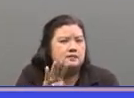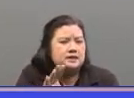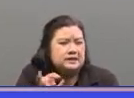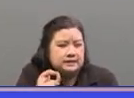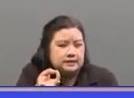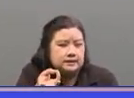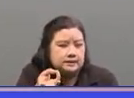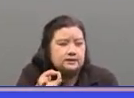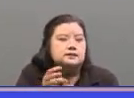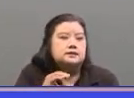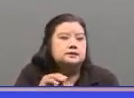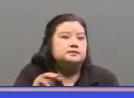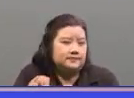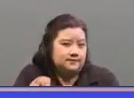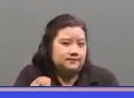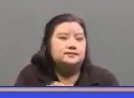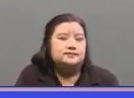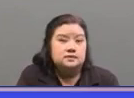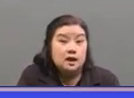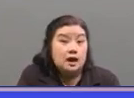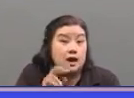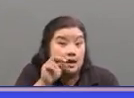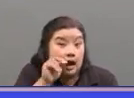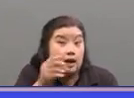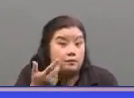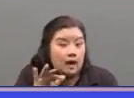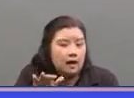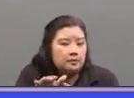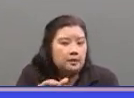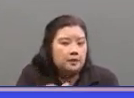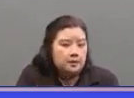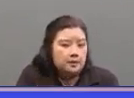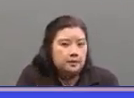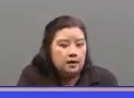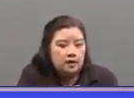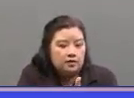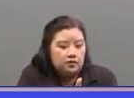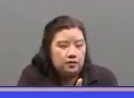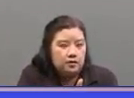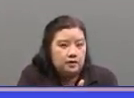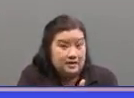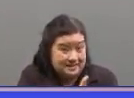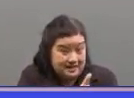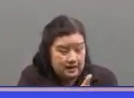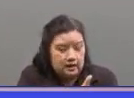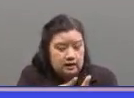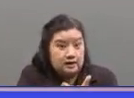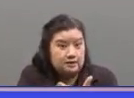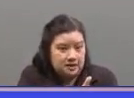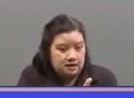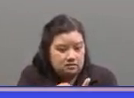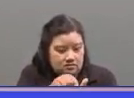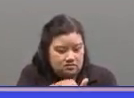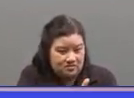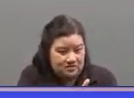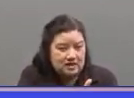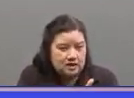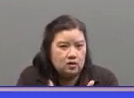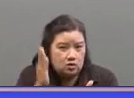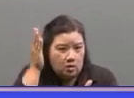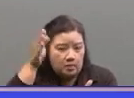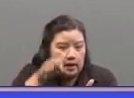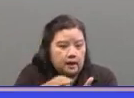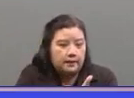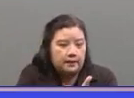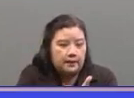อสร้างนะคะเขื่อนป้องกันตลิ่งพังนะคะก็ตั้งแต่หน้าสำนักงานเขตพื้นที่การศึกษาจังหวัดบึงกาฬไปจนถึงหน้าโรงเรียนบึง